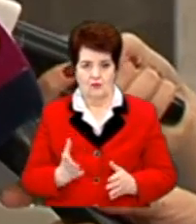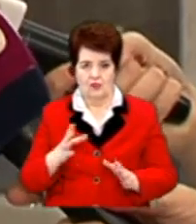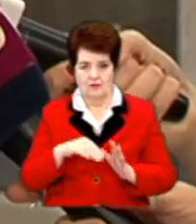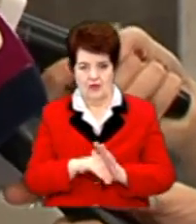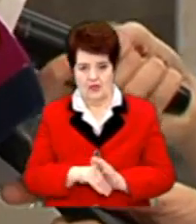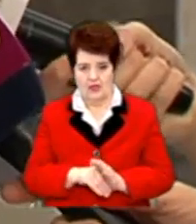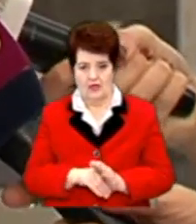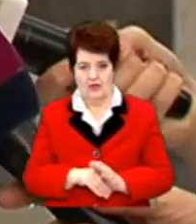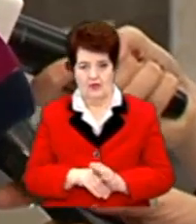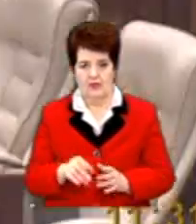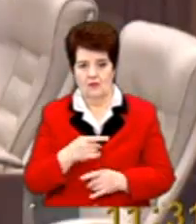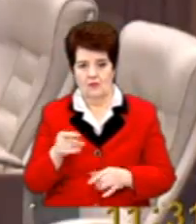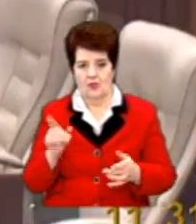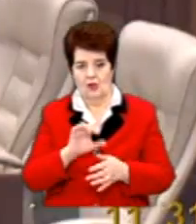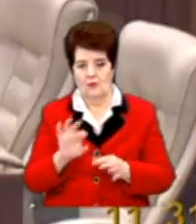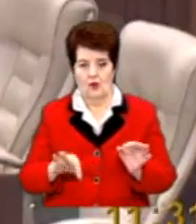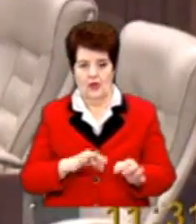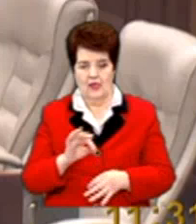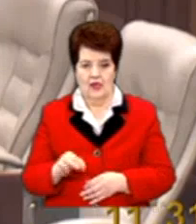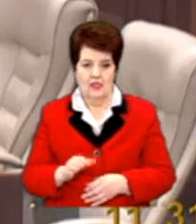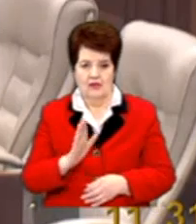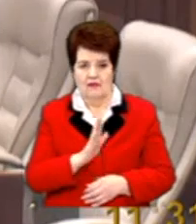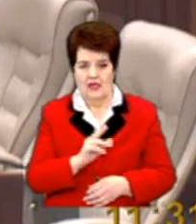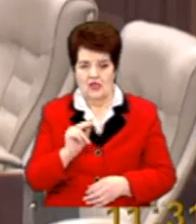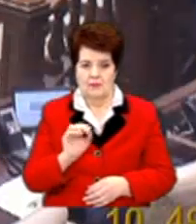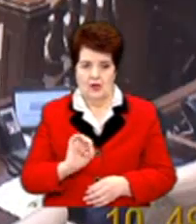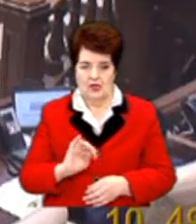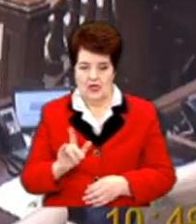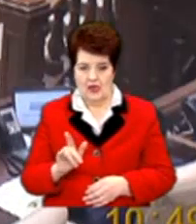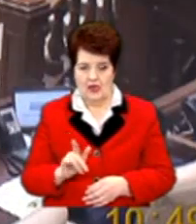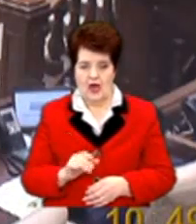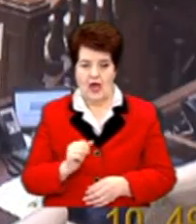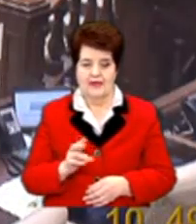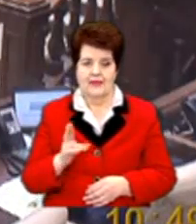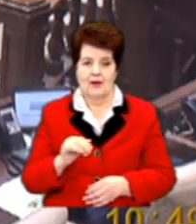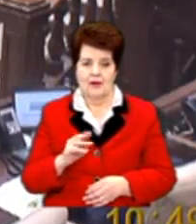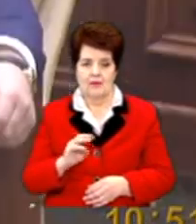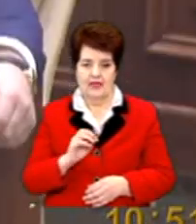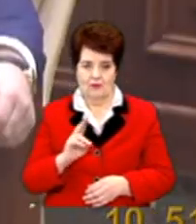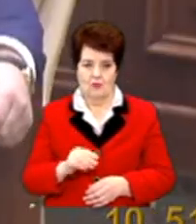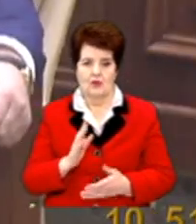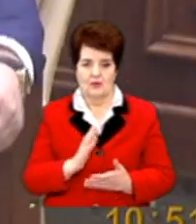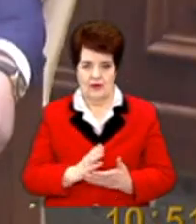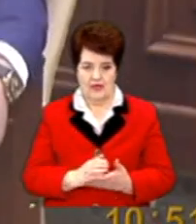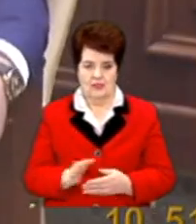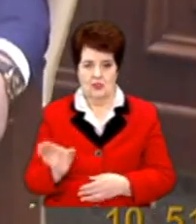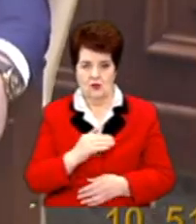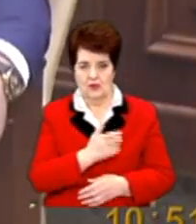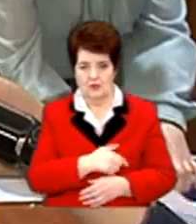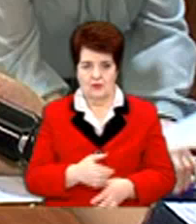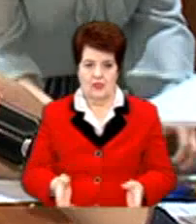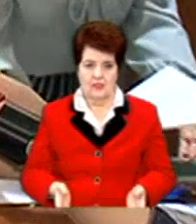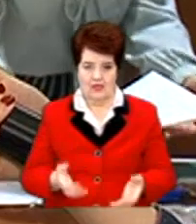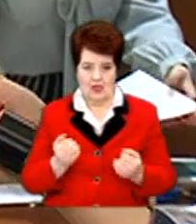implicată în unele proiecte. Democratul Vlad Cebotar recunoaște că amendamentul îi aparține și că toți deputații l-au